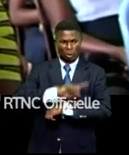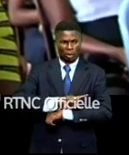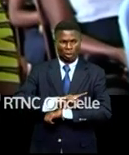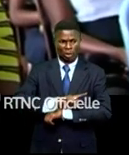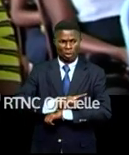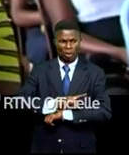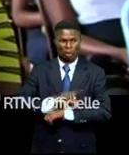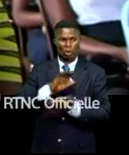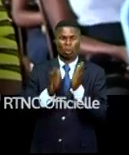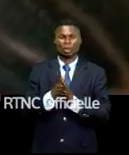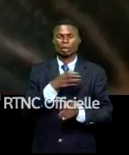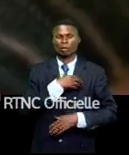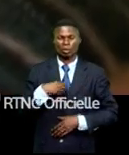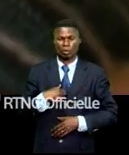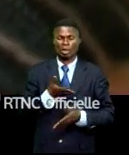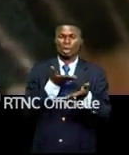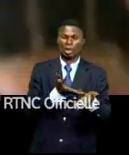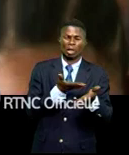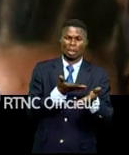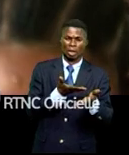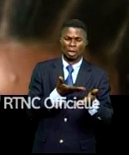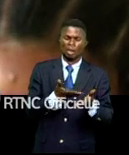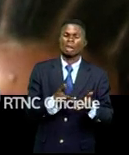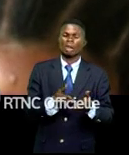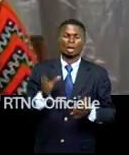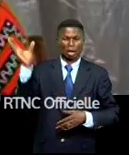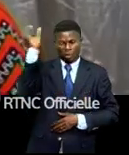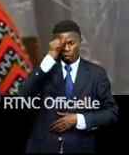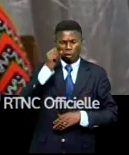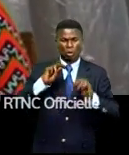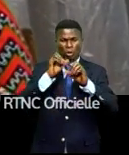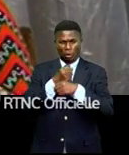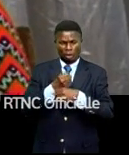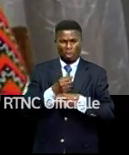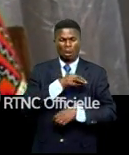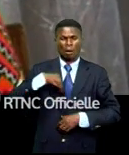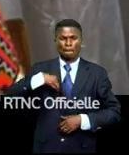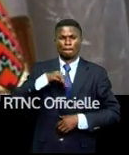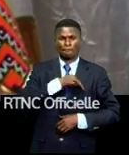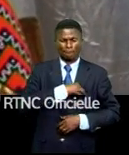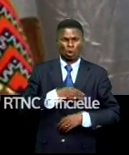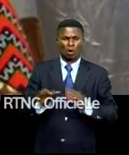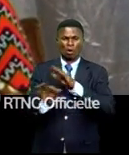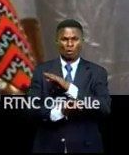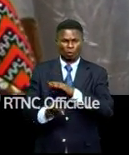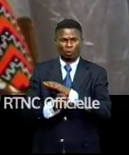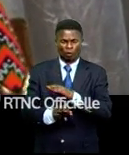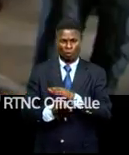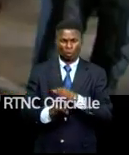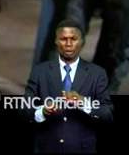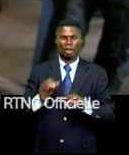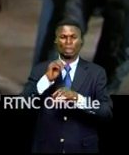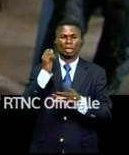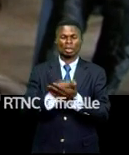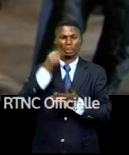l'on devient femme. Une assistance plutôt captive, composée également des membres de la Fondation Sahara International